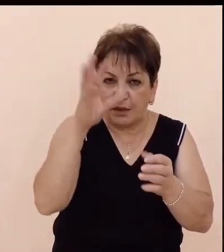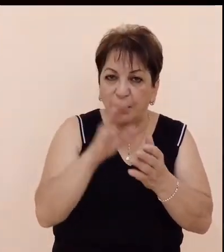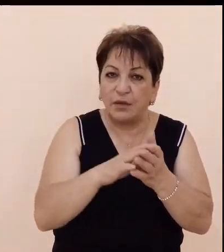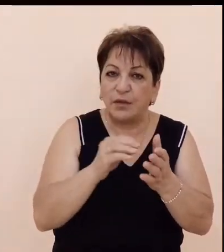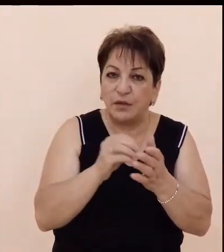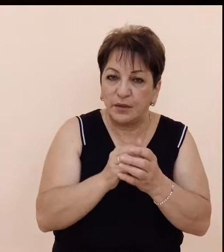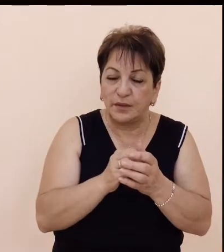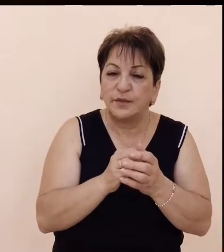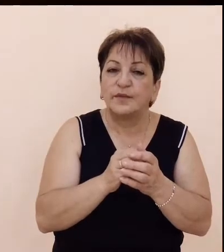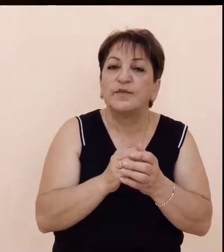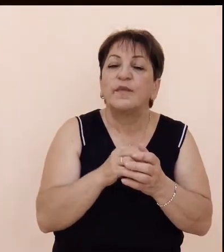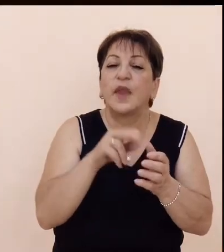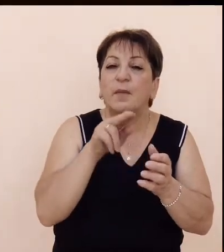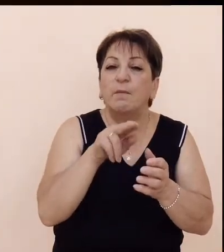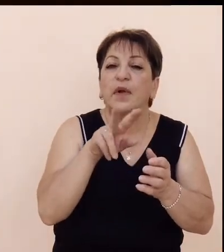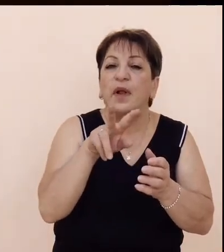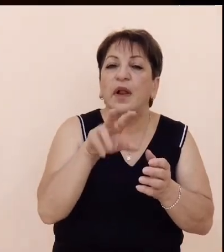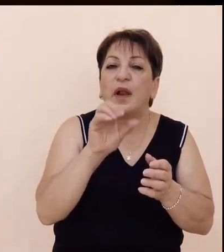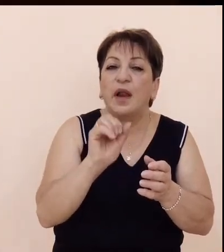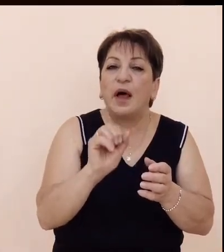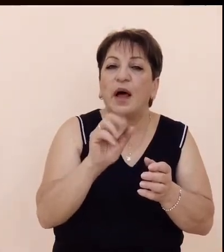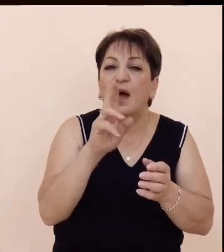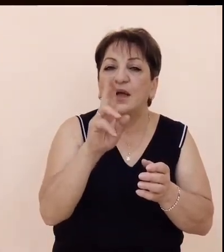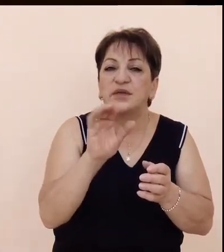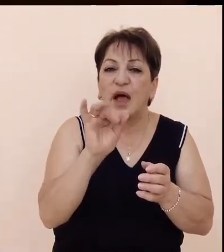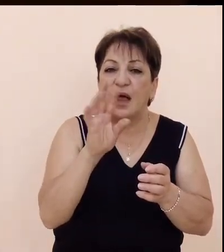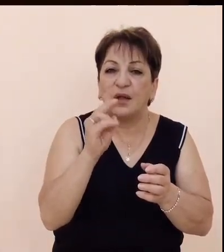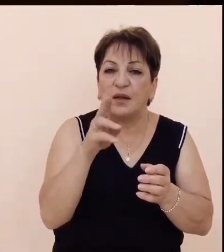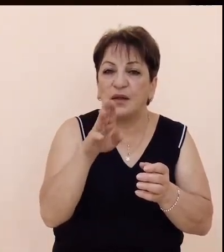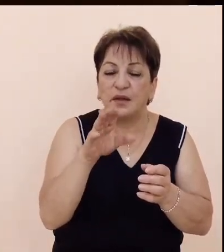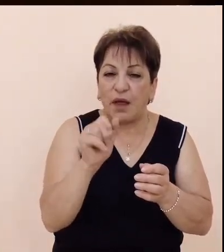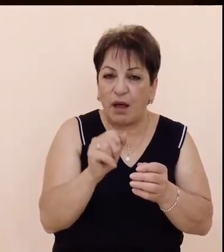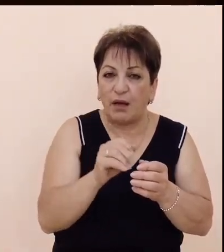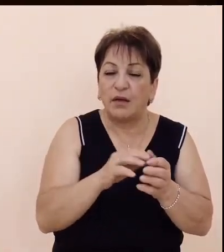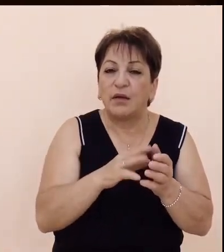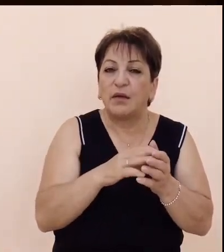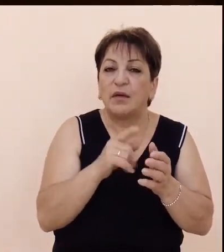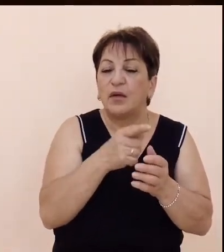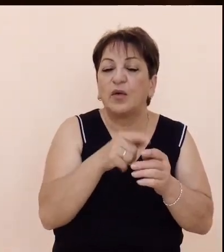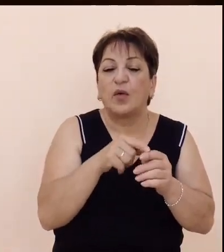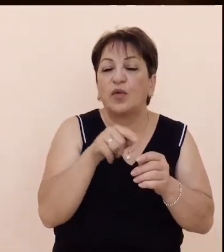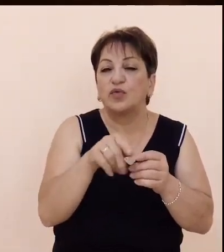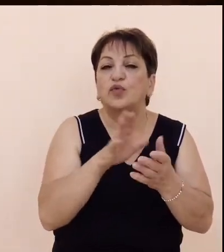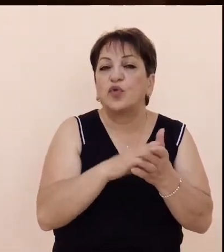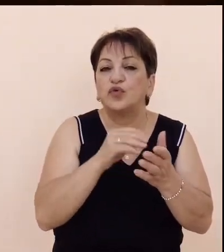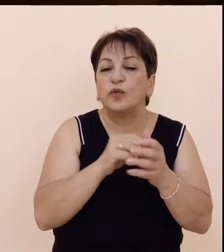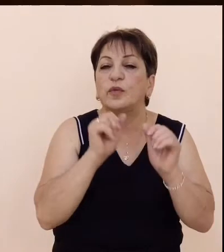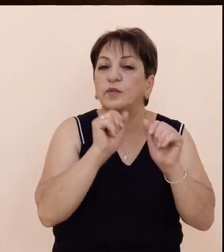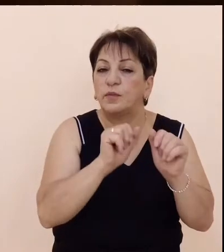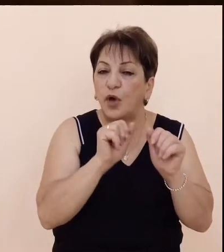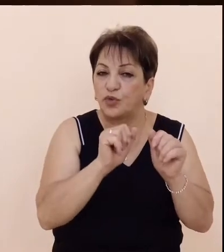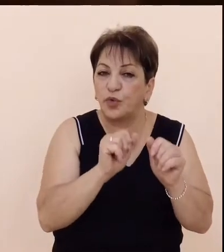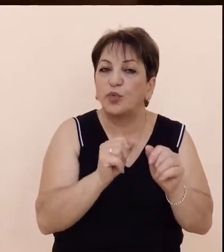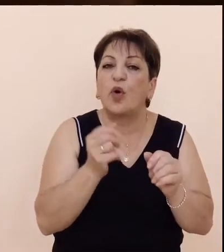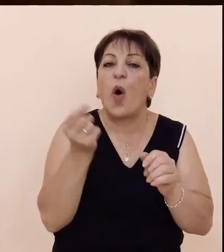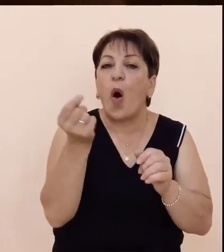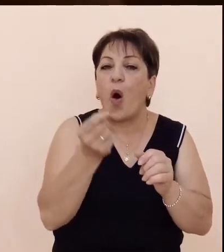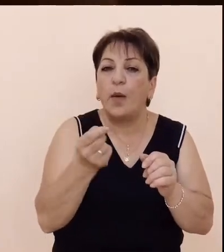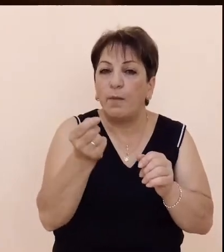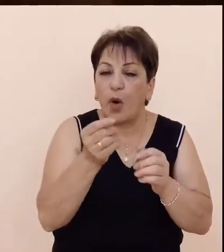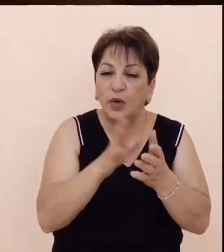տերմինաբանությամբ պլացենտան, որն այս շաբաթից սկսած իր վրա է վերցնում պաշտպանական և հորմոնաստեղծ